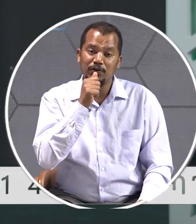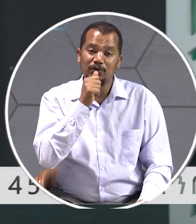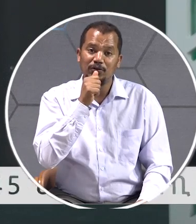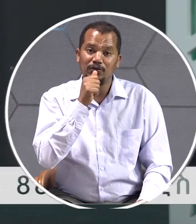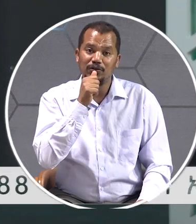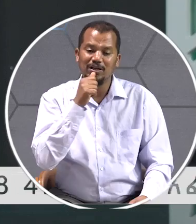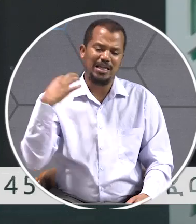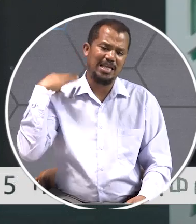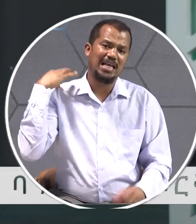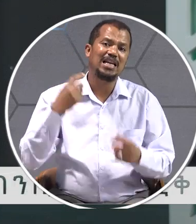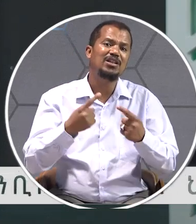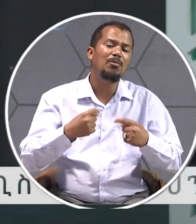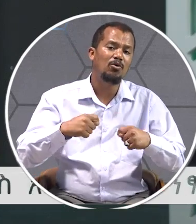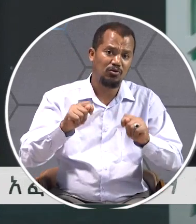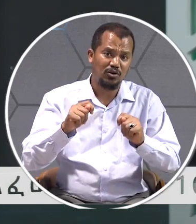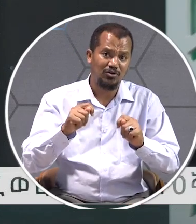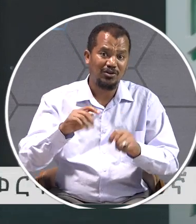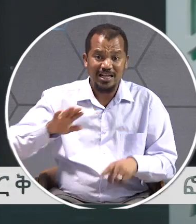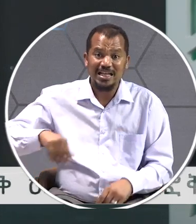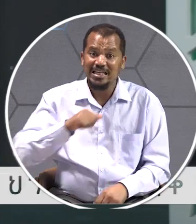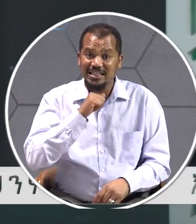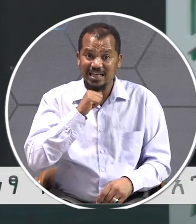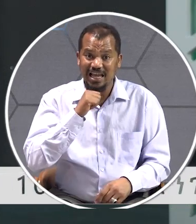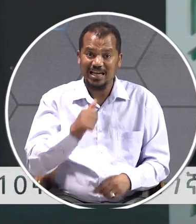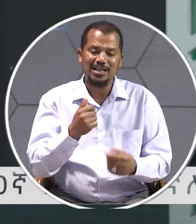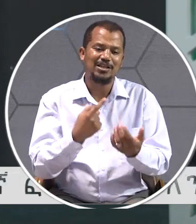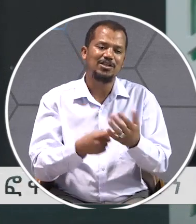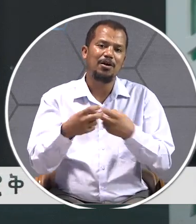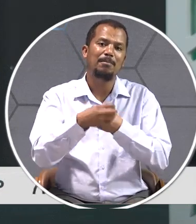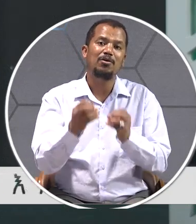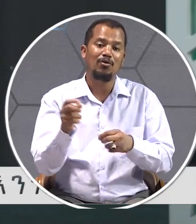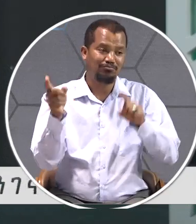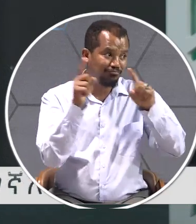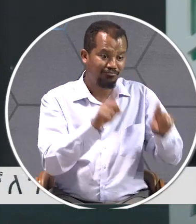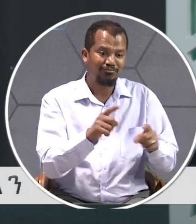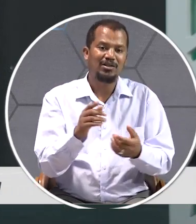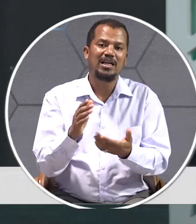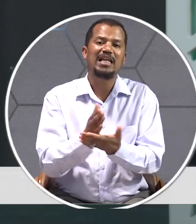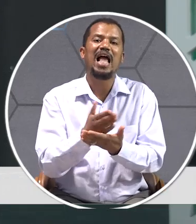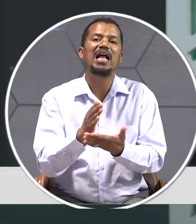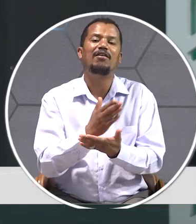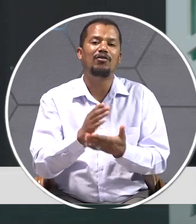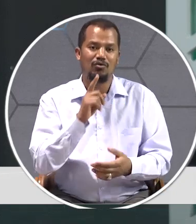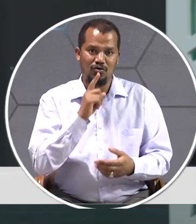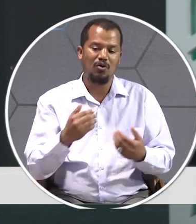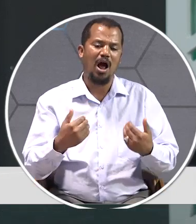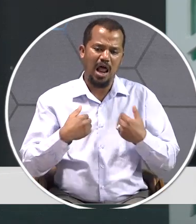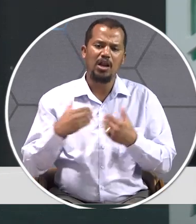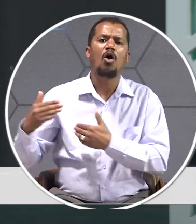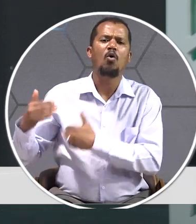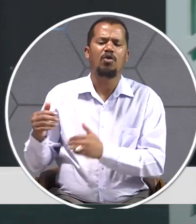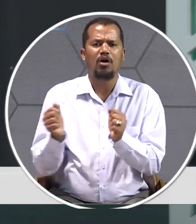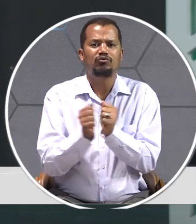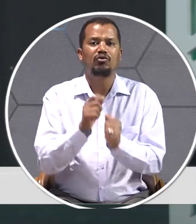ሚስጥሮቻቸውን፣ የግል ተሞክሮቻቸውን ሳይቀር እንዲህ ስቱዲዮ ድረስ እየመጡ እያካፈሉን አለን ከጎናችሁ